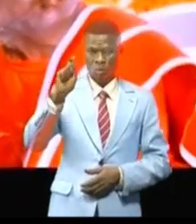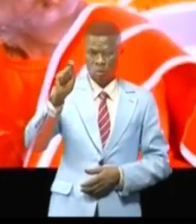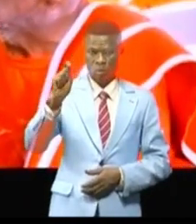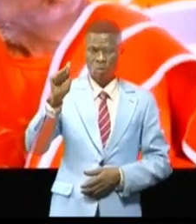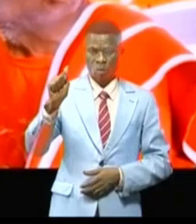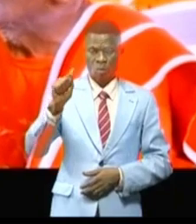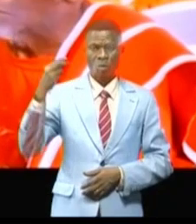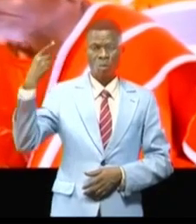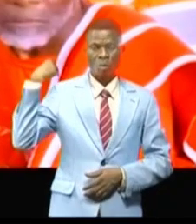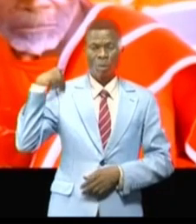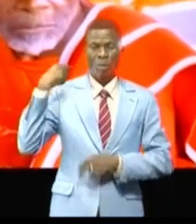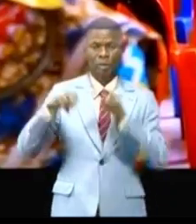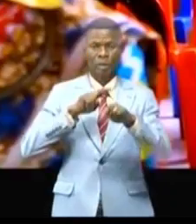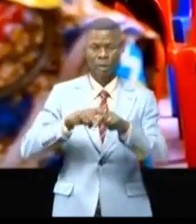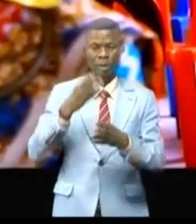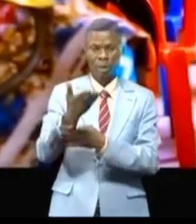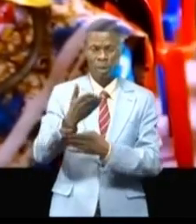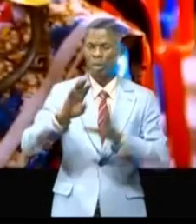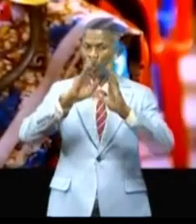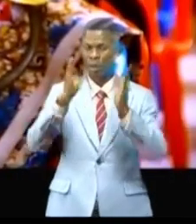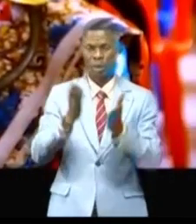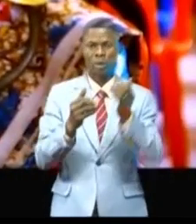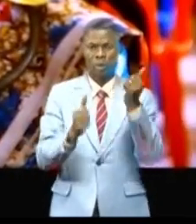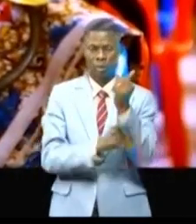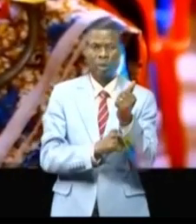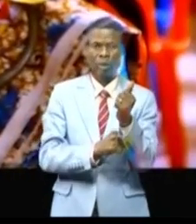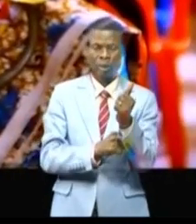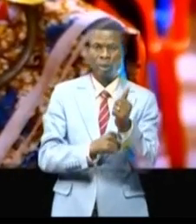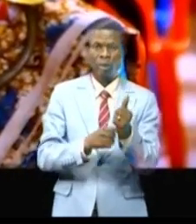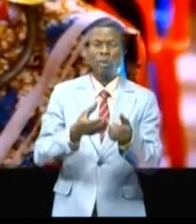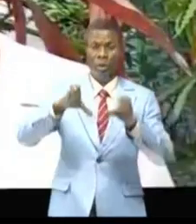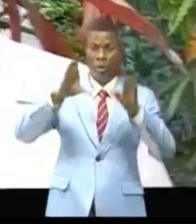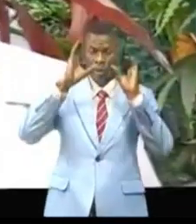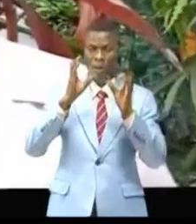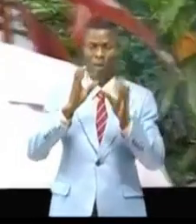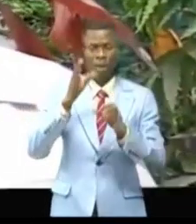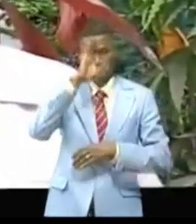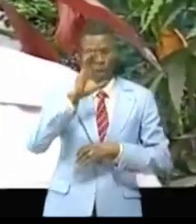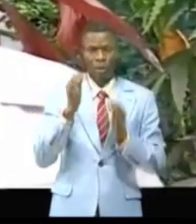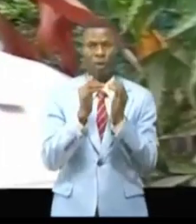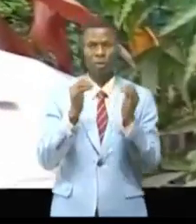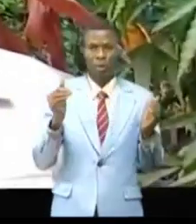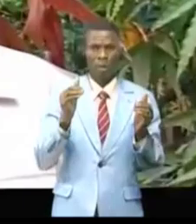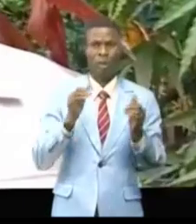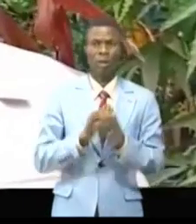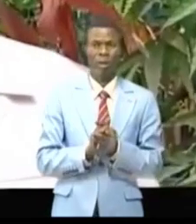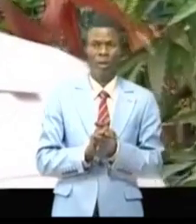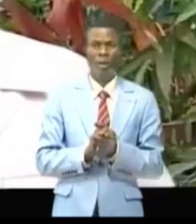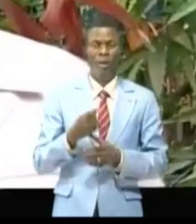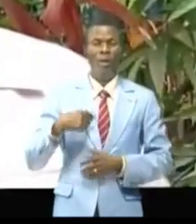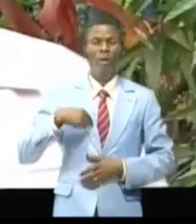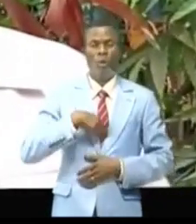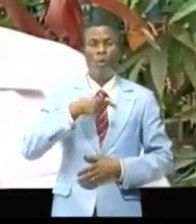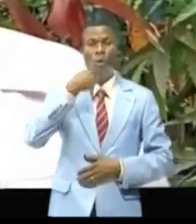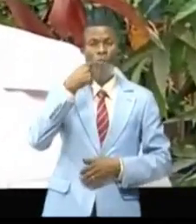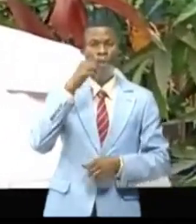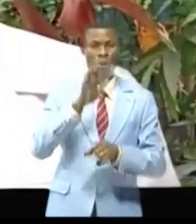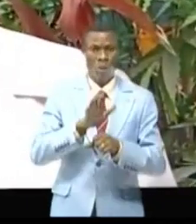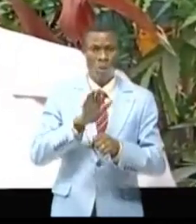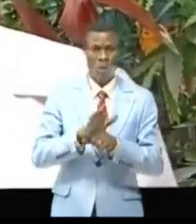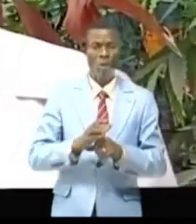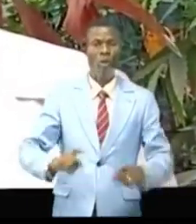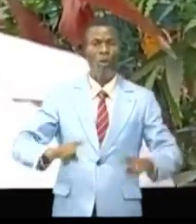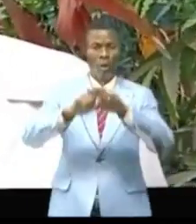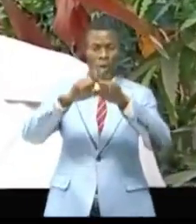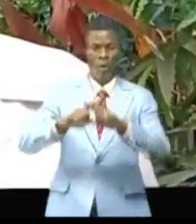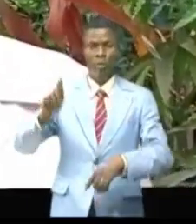Belmambo, appellent les uns et les autres à la culture de la paix. Il n'y a vraiment pas de raison pour que l'on puisse parler de conflit entre